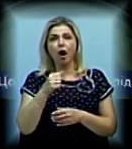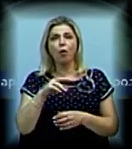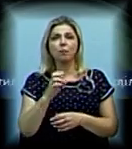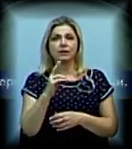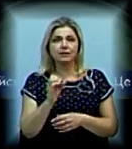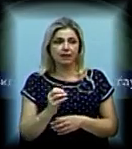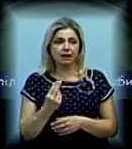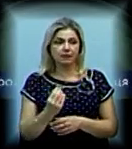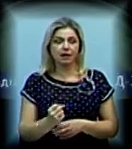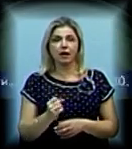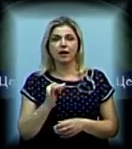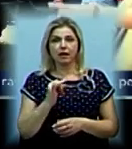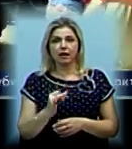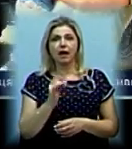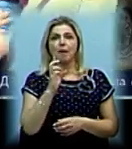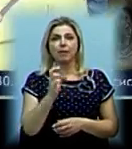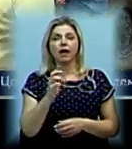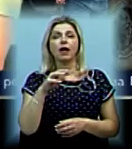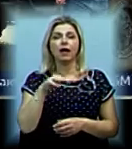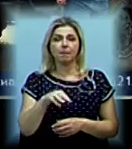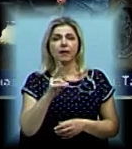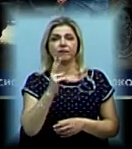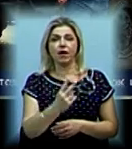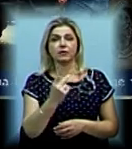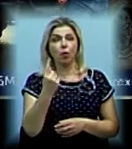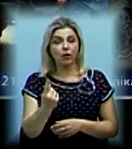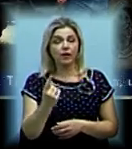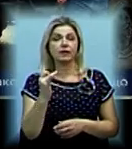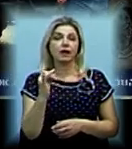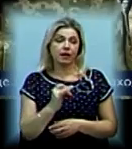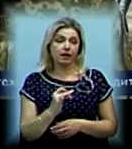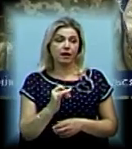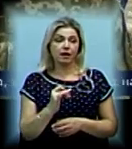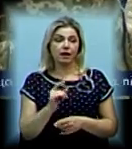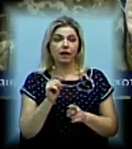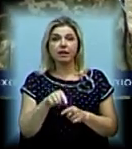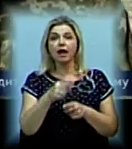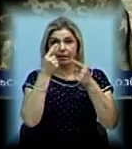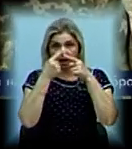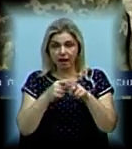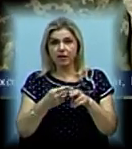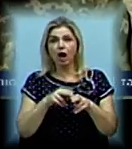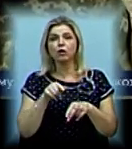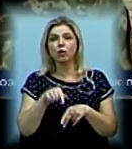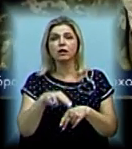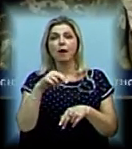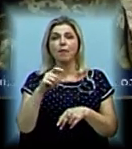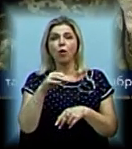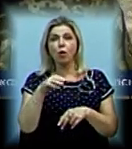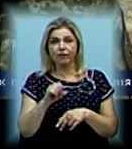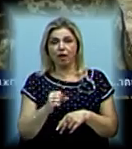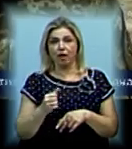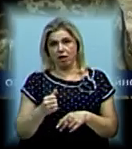Д-30, реактивная система БМ-21. Также это пехота, та техника, которая стоит на пехотном вооружении и само пехотное